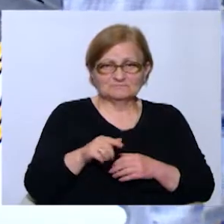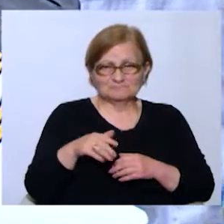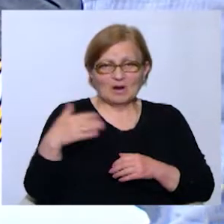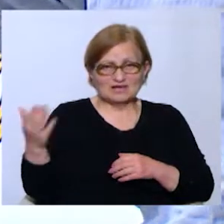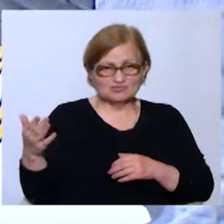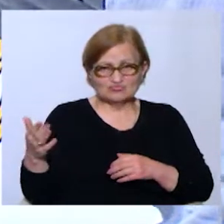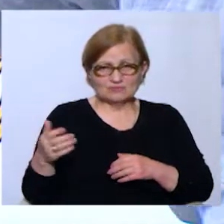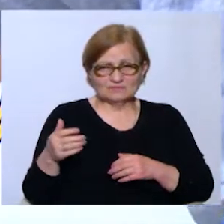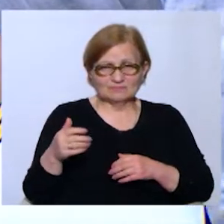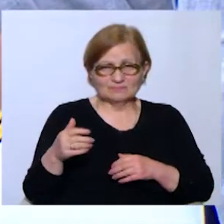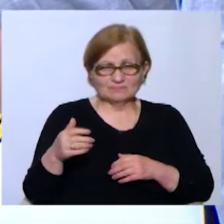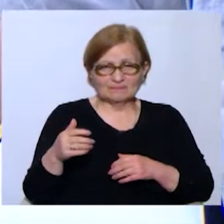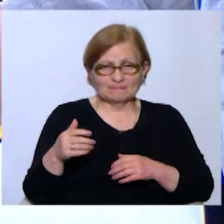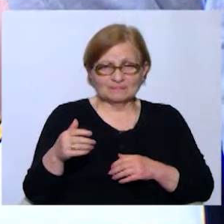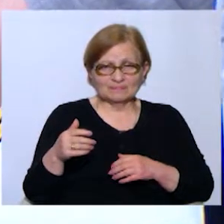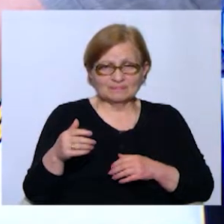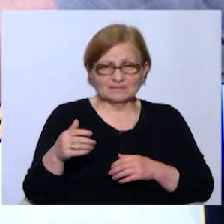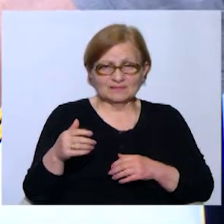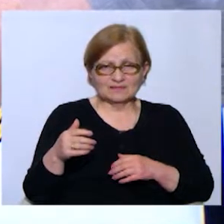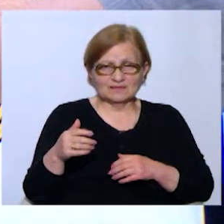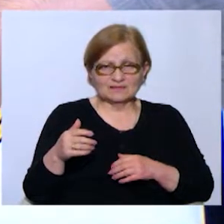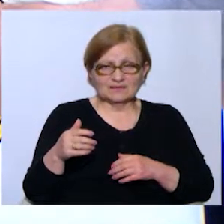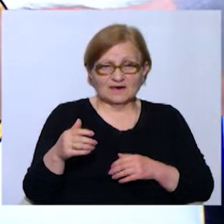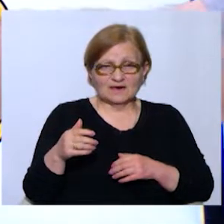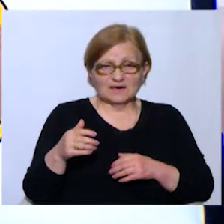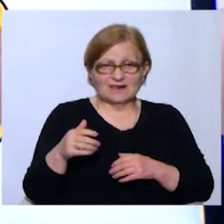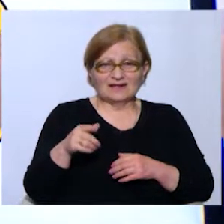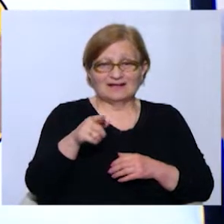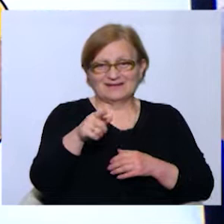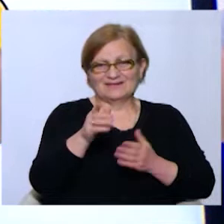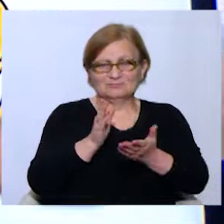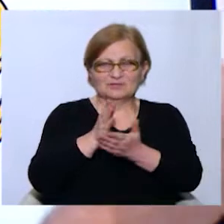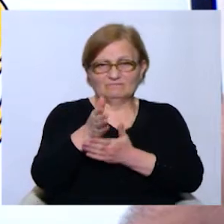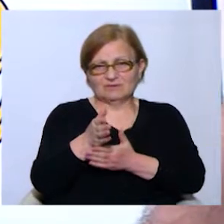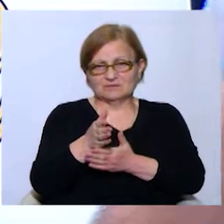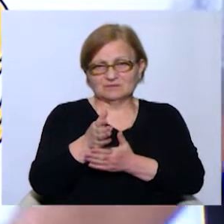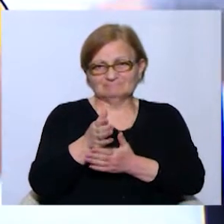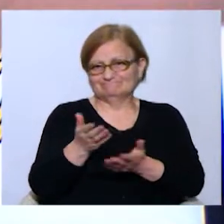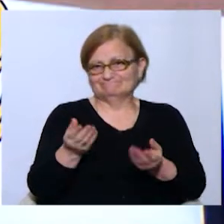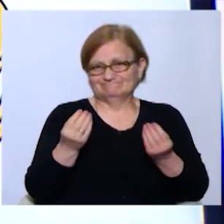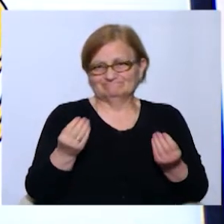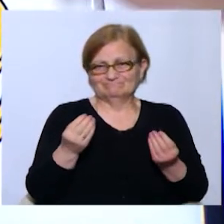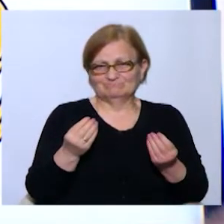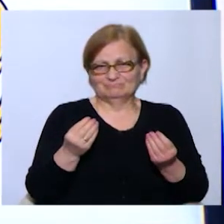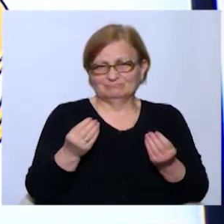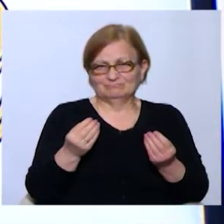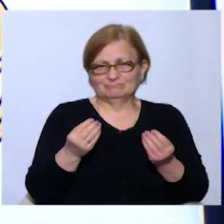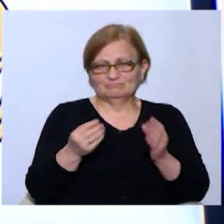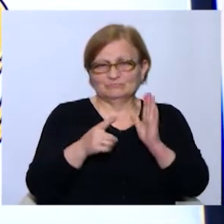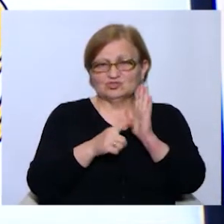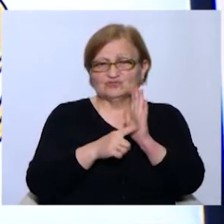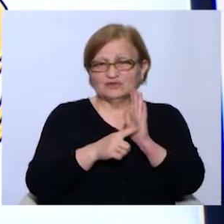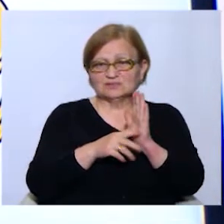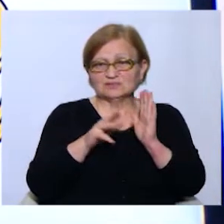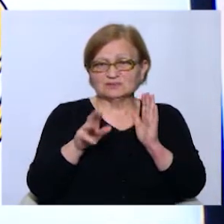მარჯვნივ. კიდე? კარგი, წავალ, წავალ. აბა აა მივედი. შვენიერი. 7 და